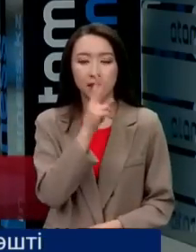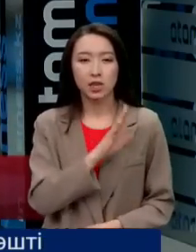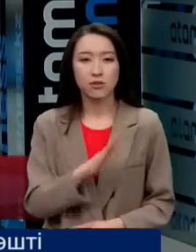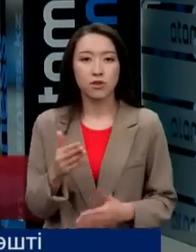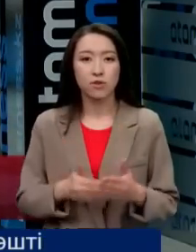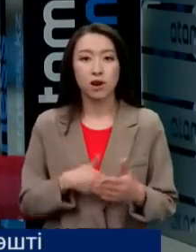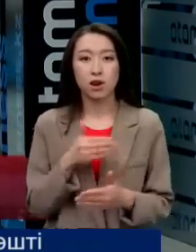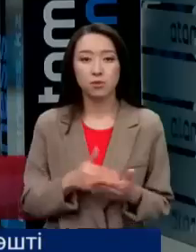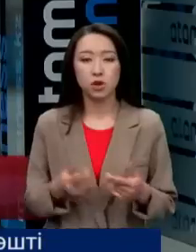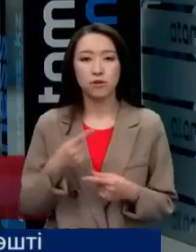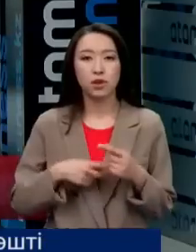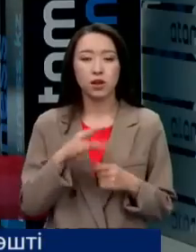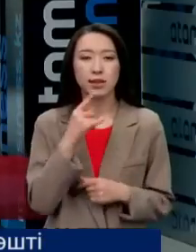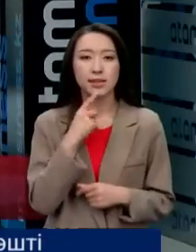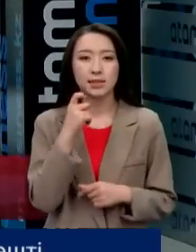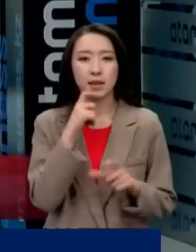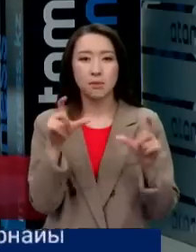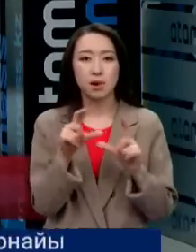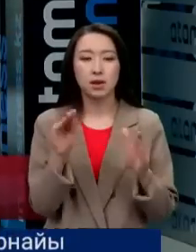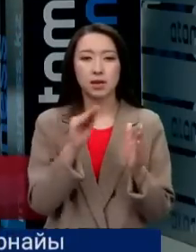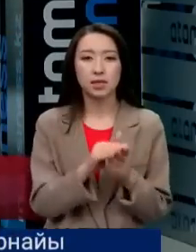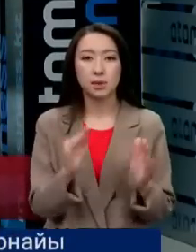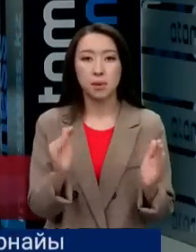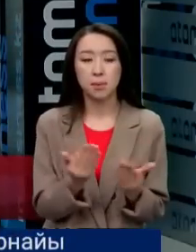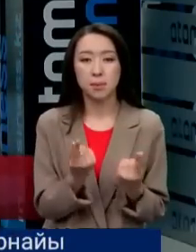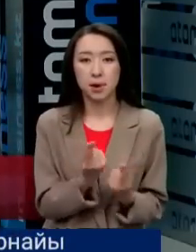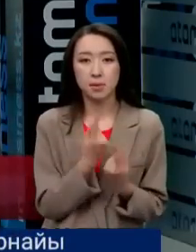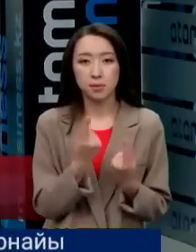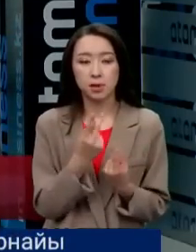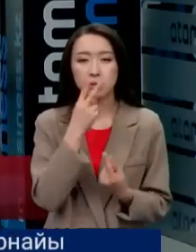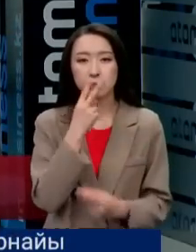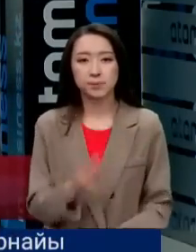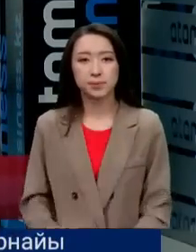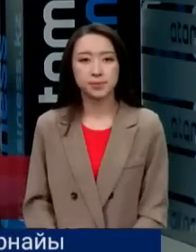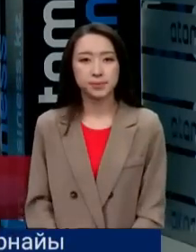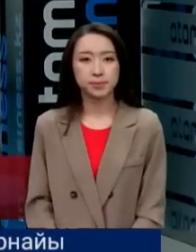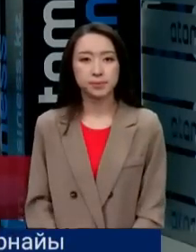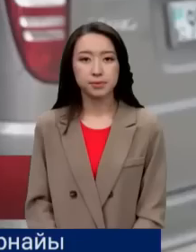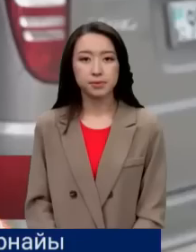вообще. Вернется ли сахар на прилавки мелких магазинов, расскажет моя коллега Айжан Утилова.